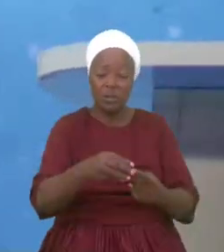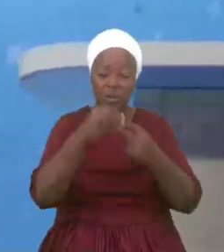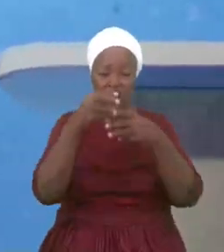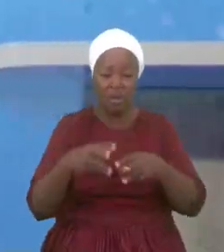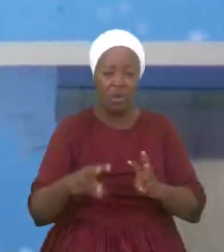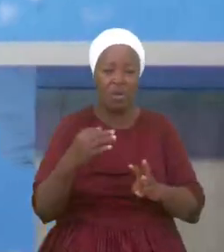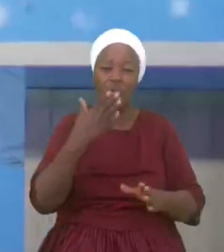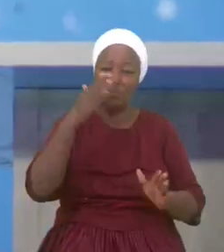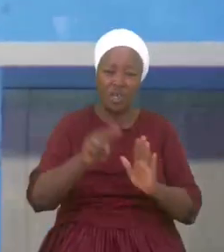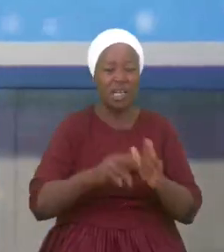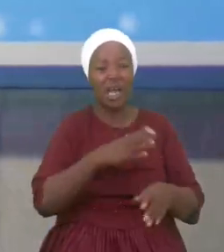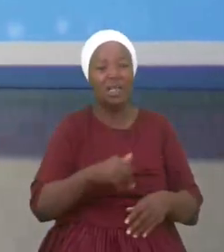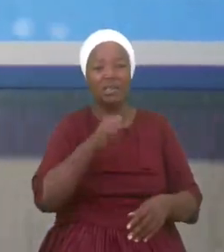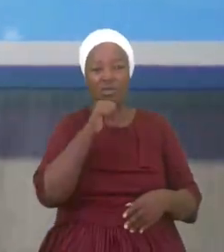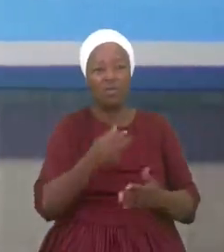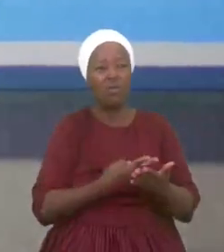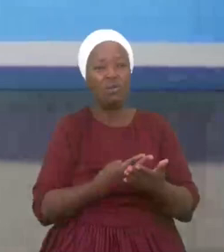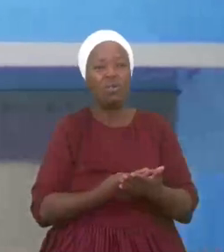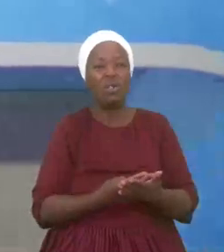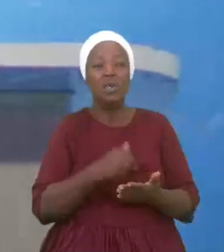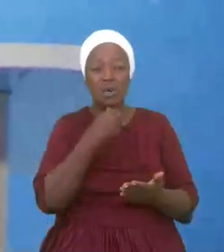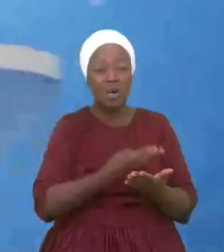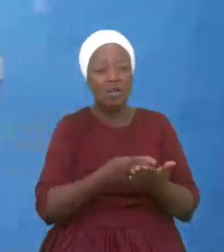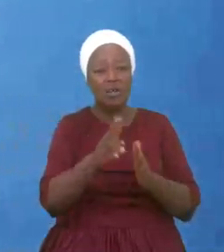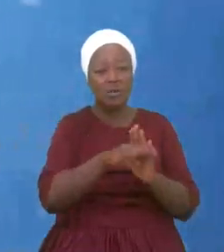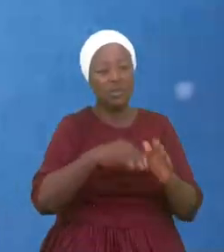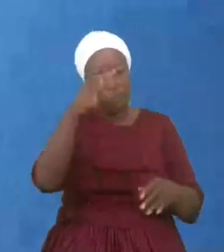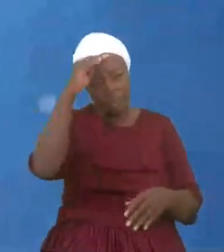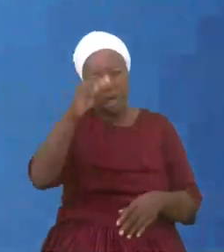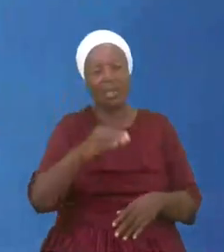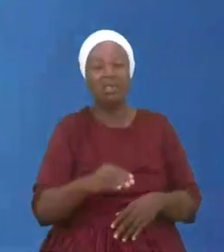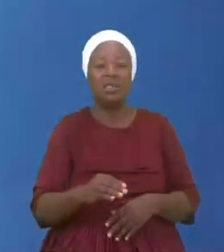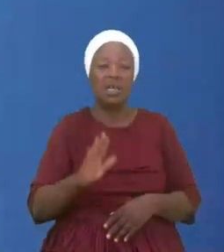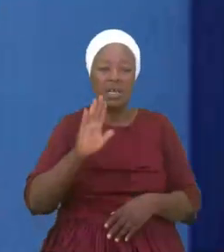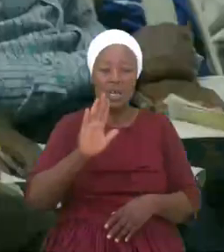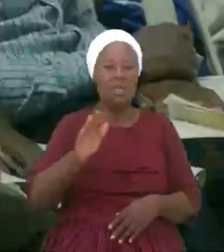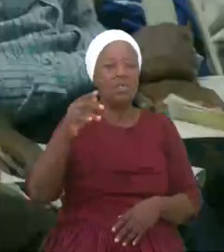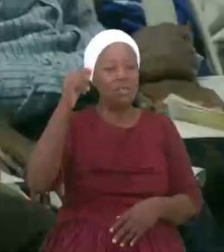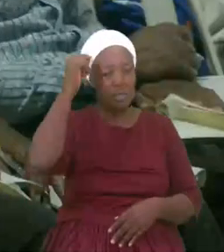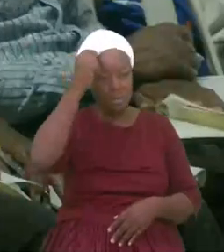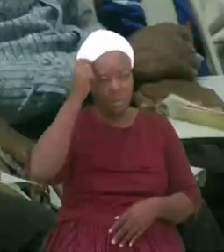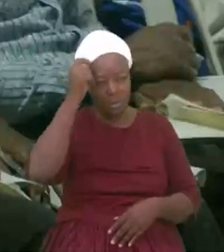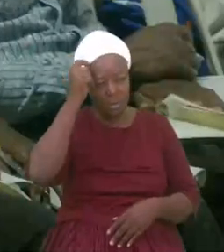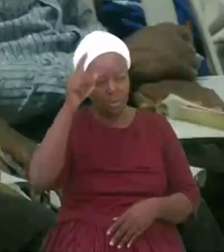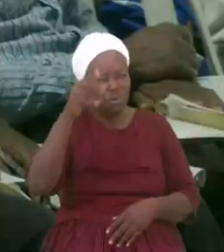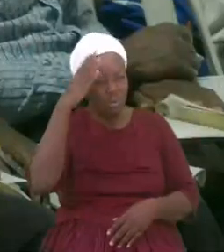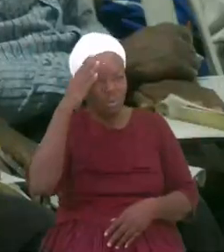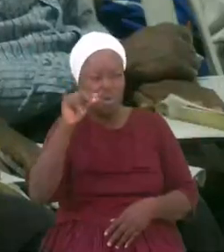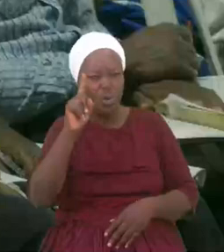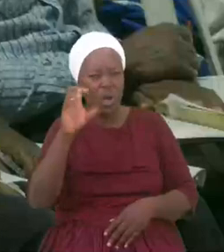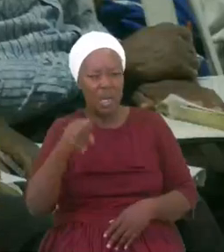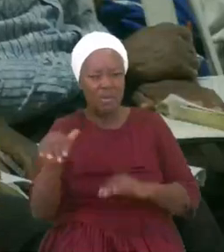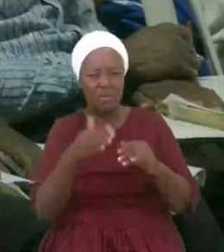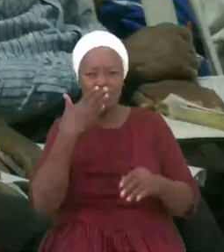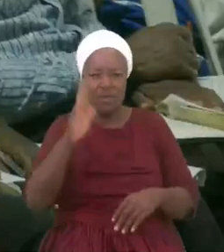méchant abandonne ça ça voie particulière de méchanceté et l'homme dîner quitter